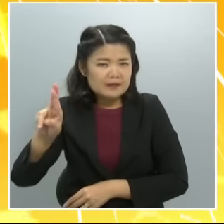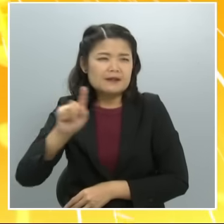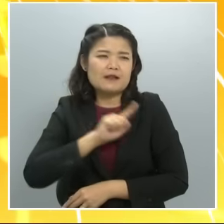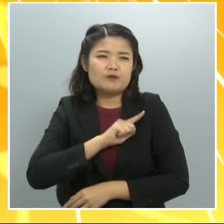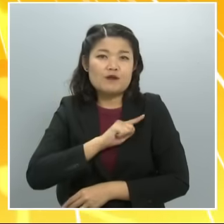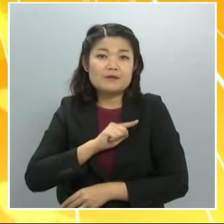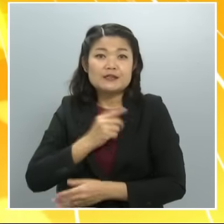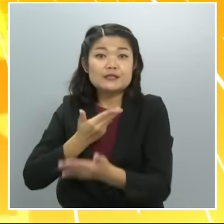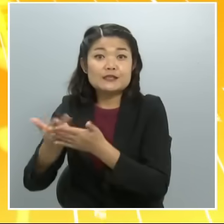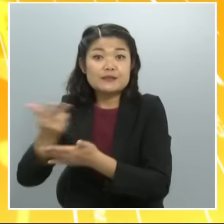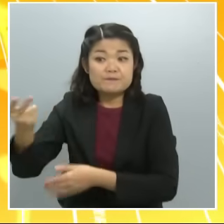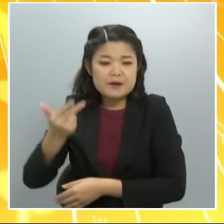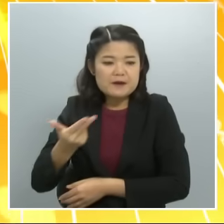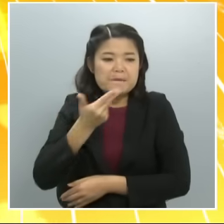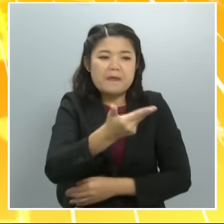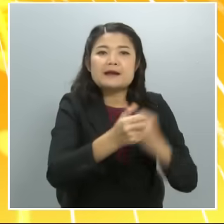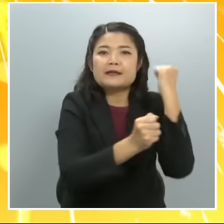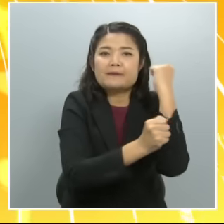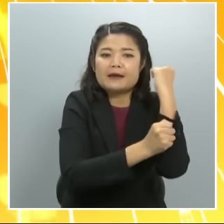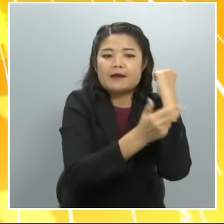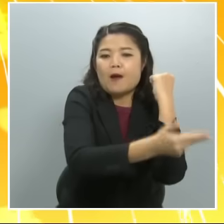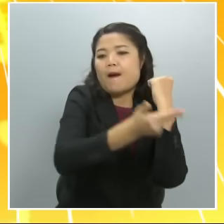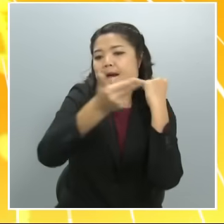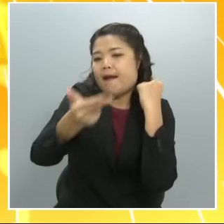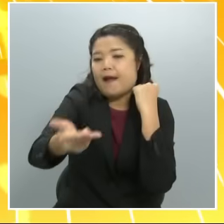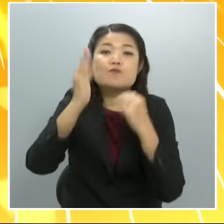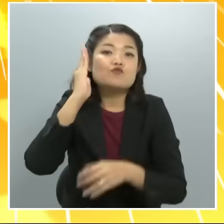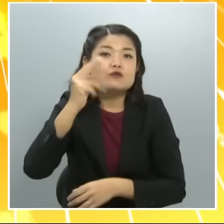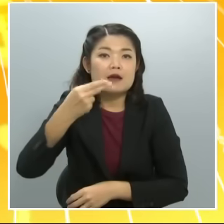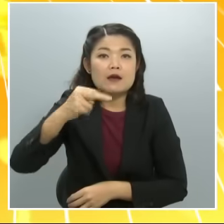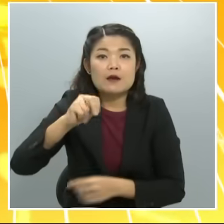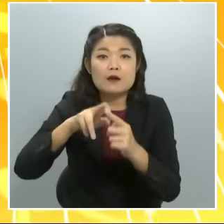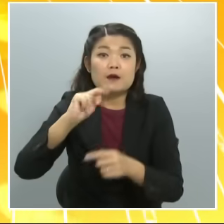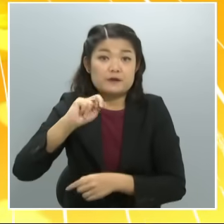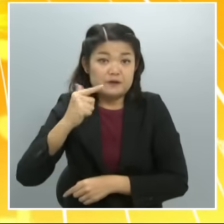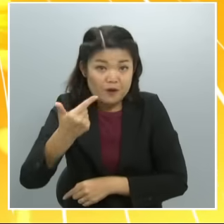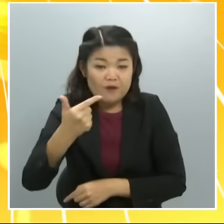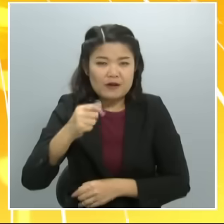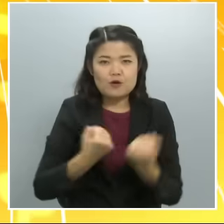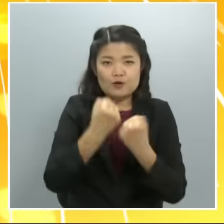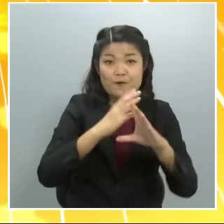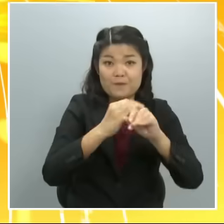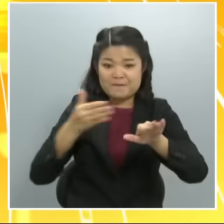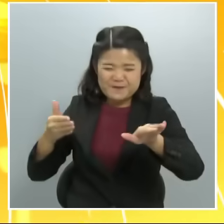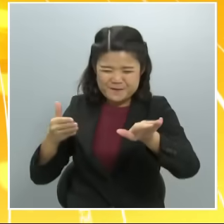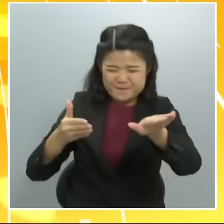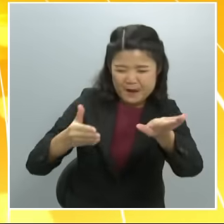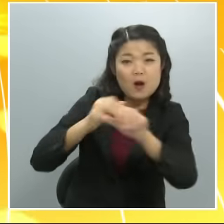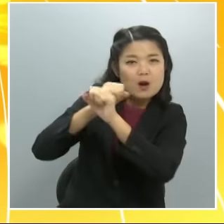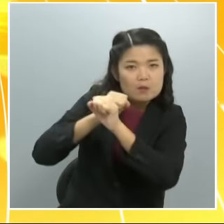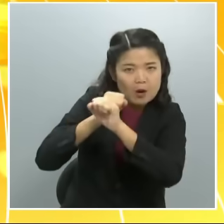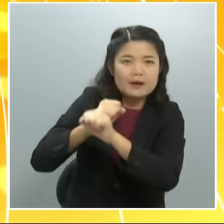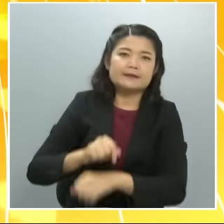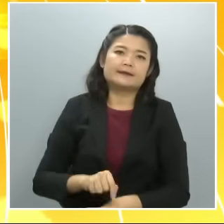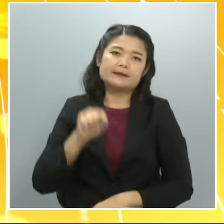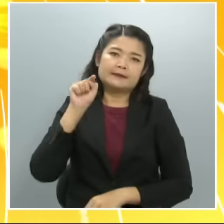เอาไปให้กำนันนกแล้วกำนันนกเอาไปให้นายหนองใช้กับเป็นคนขับรถคุ้มกันกำนันนกไปส่งเนี่ยก็มีคำสั่ง